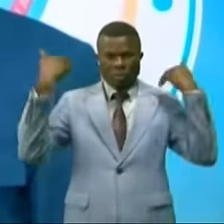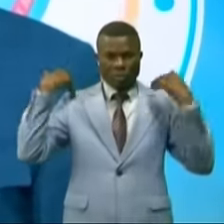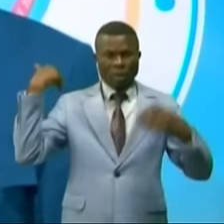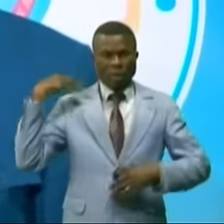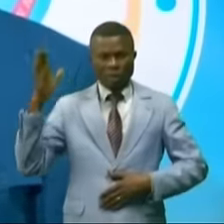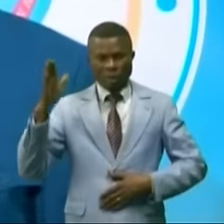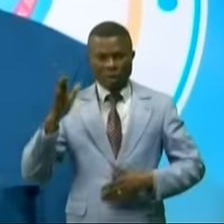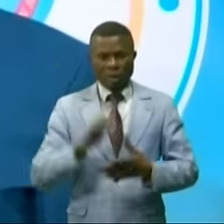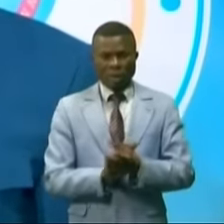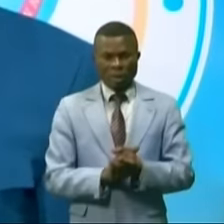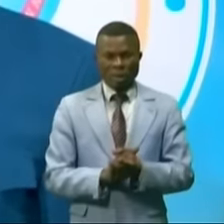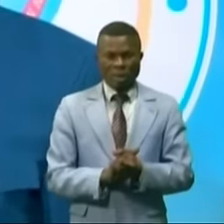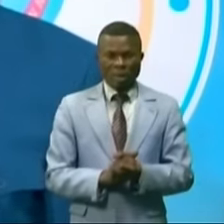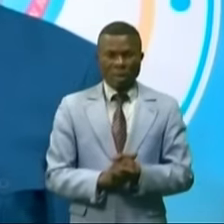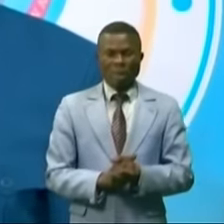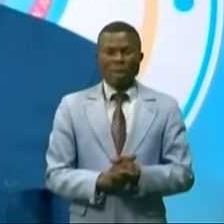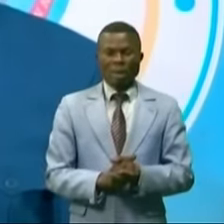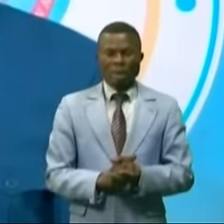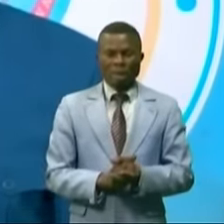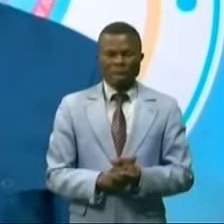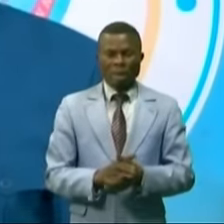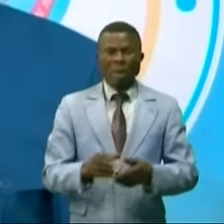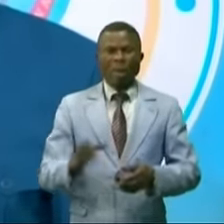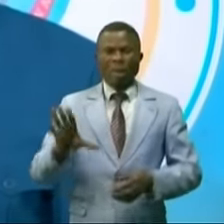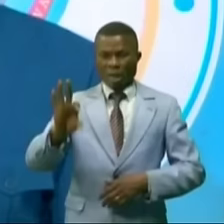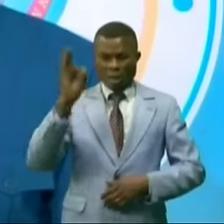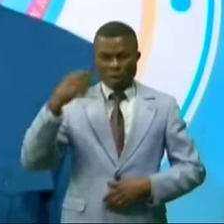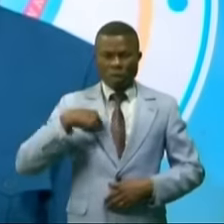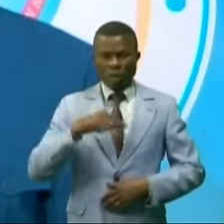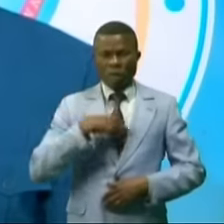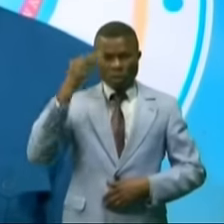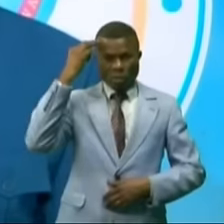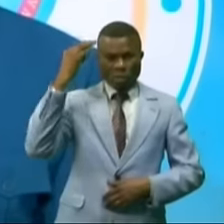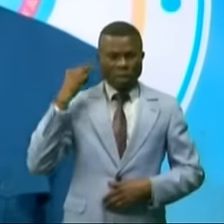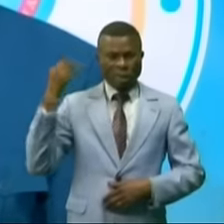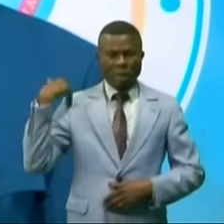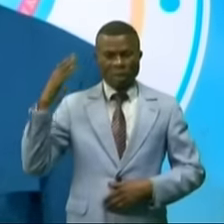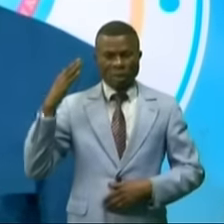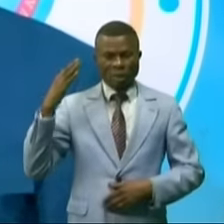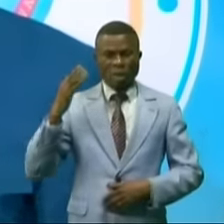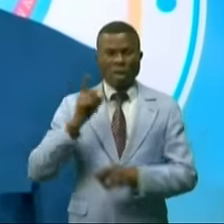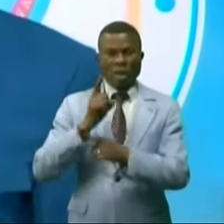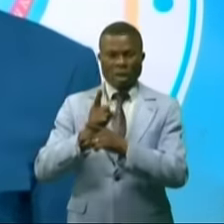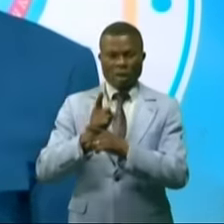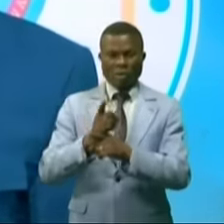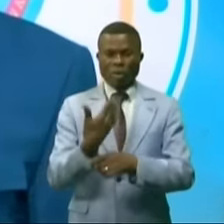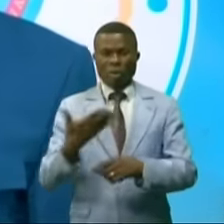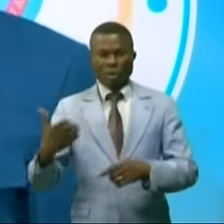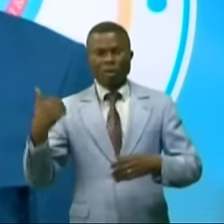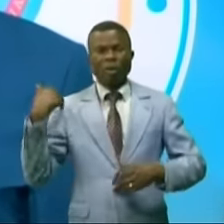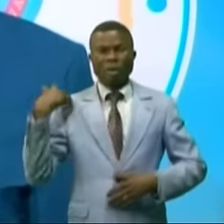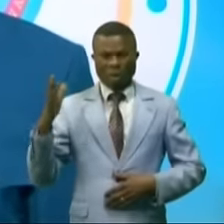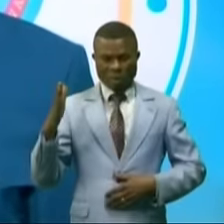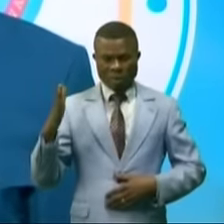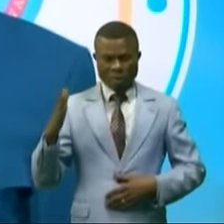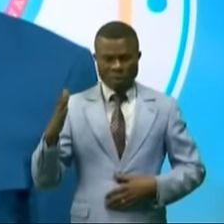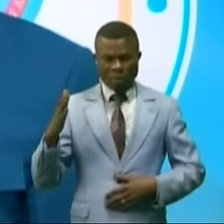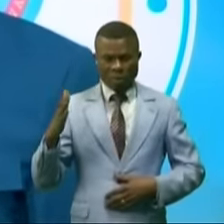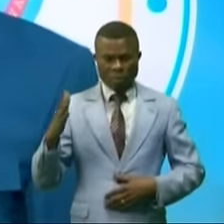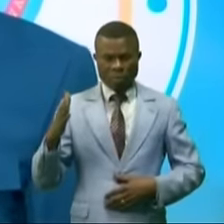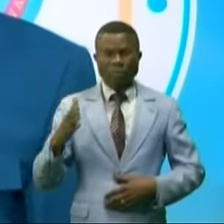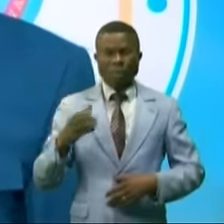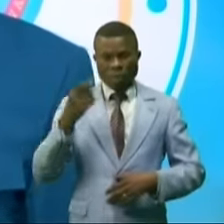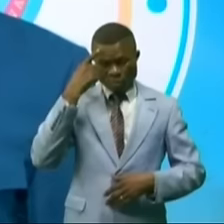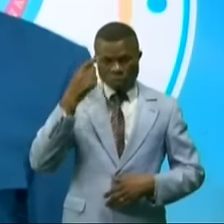l'État nous a nommés ministre d'État, ministre de la Justice et garde des sceaux. Donc, il